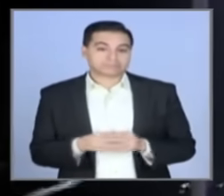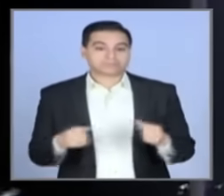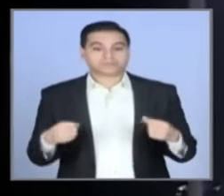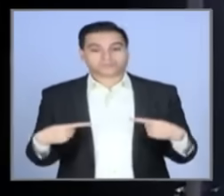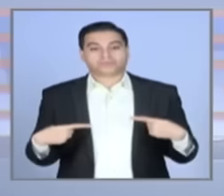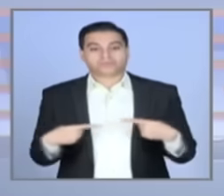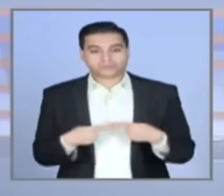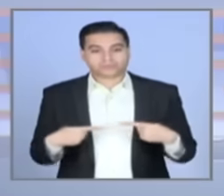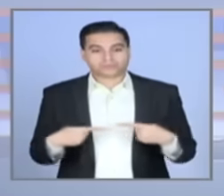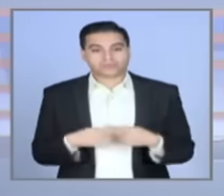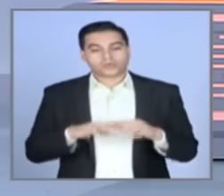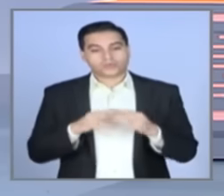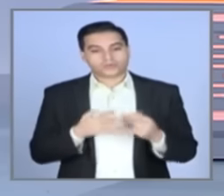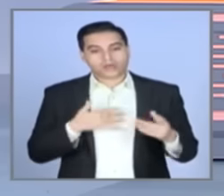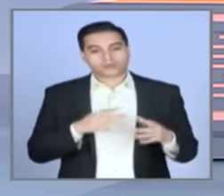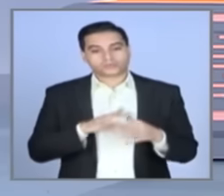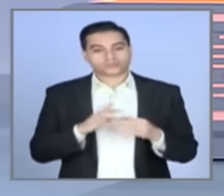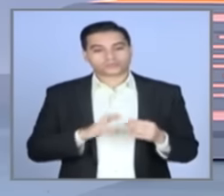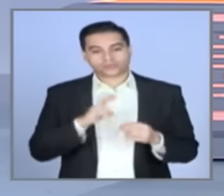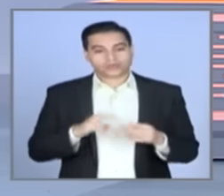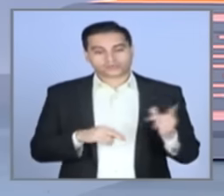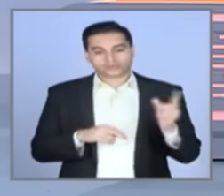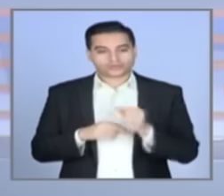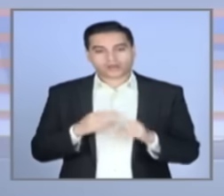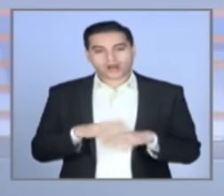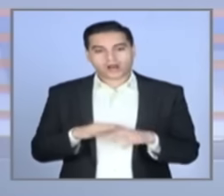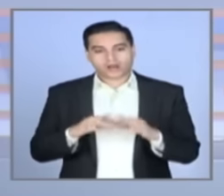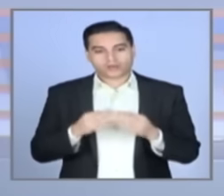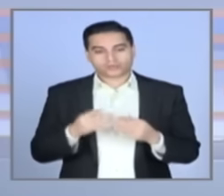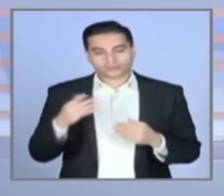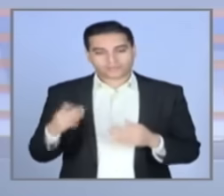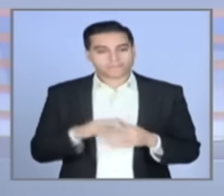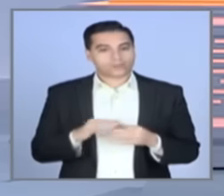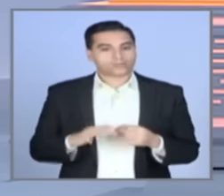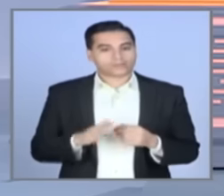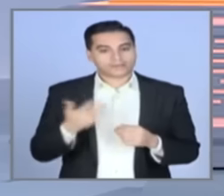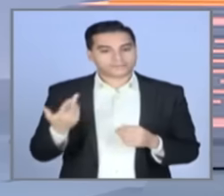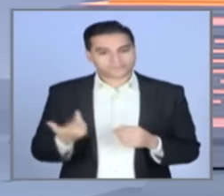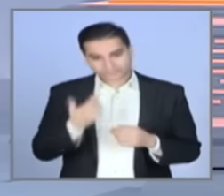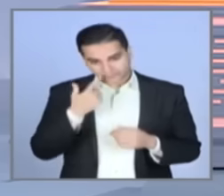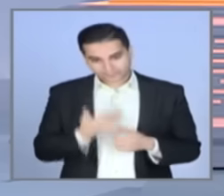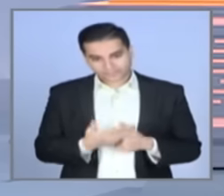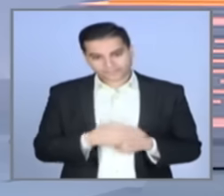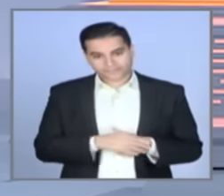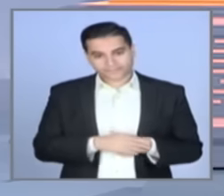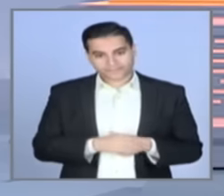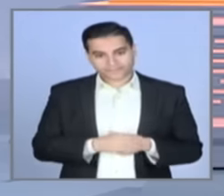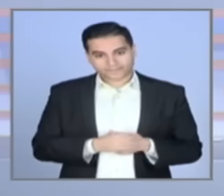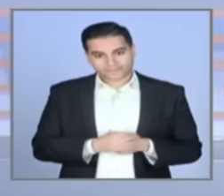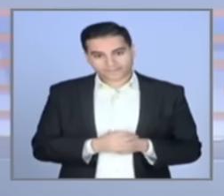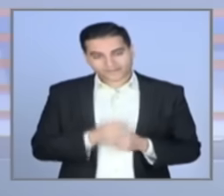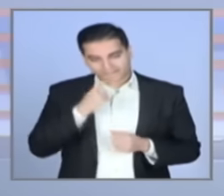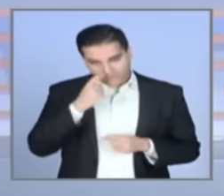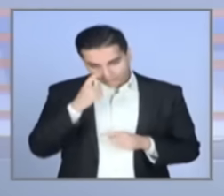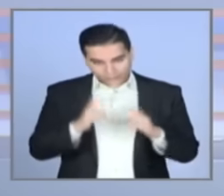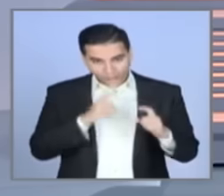سويتش عيلة الحياة هتختاروا سؤال لعيلة عيسى، موضوعه ايه؟ ايه رأيكم؟ فنون.